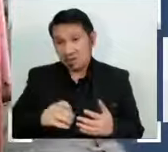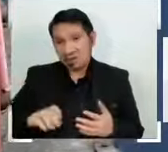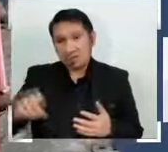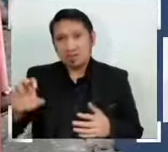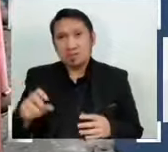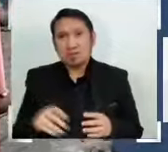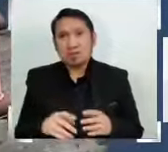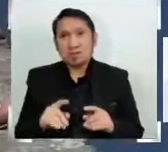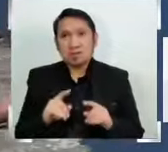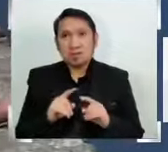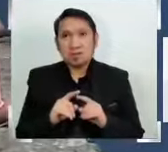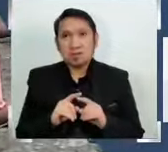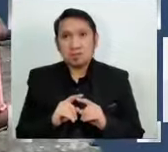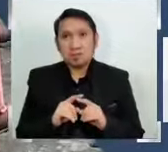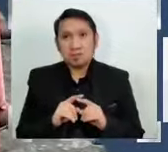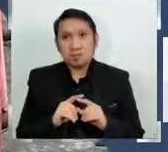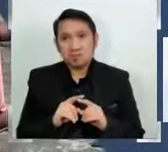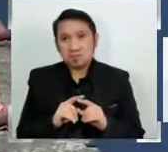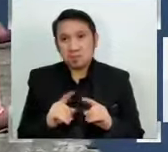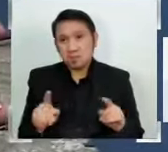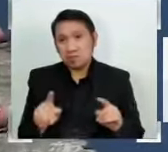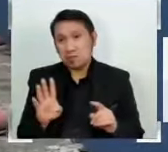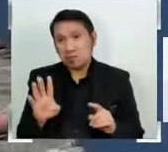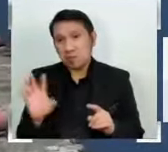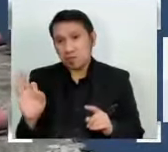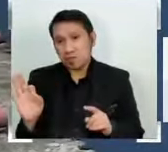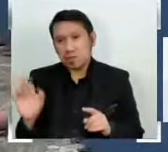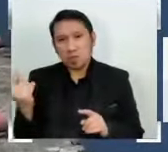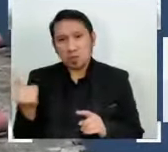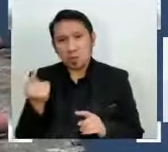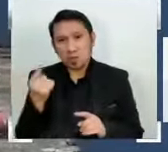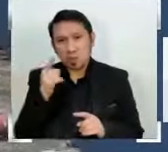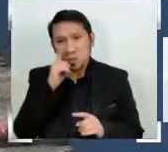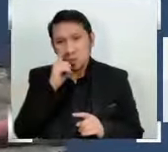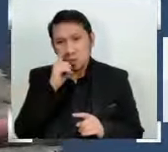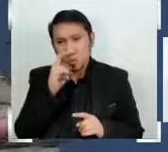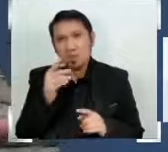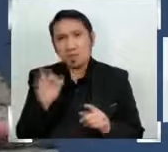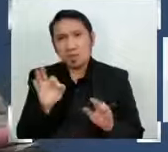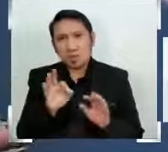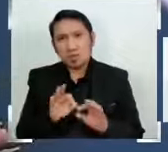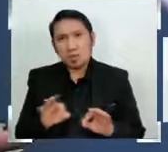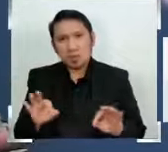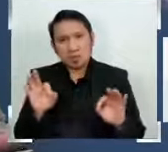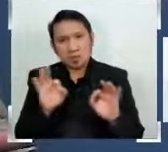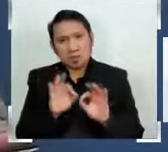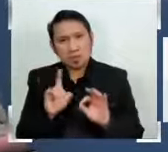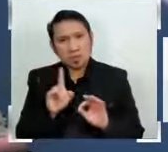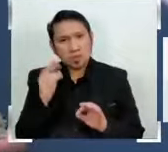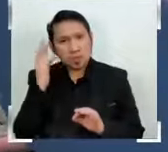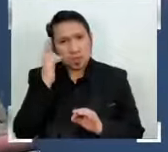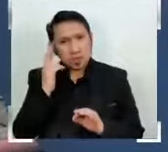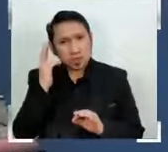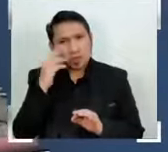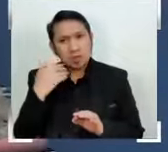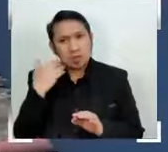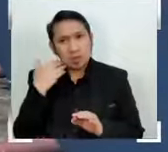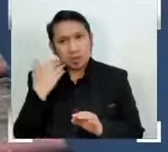under captivity. 49 years old pa lang si Mali kaya mahalagang malaman ang dahilan ng kanyang pagkamatay.